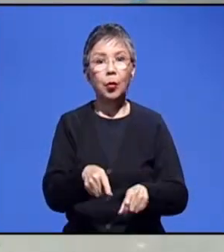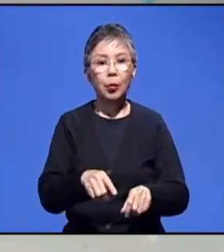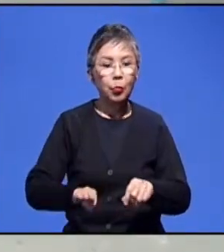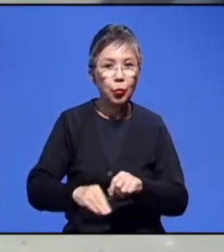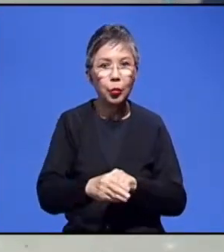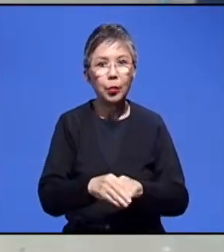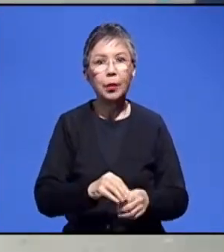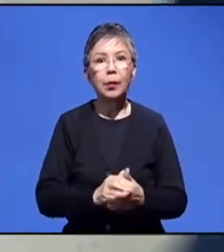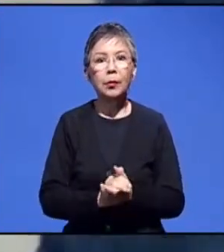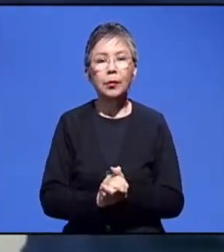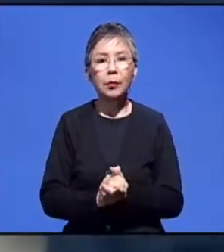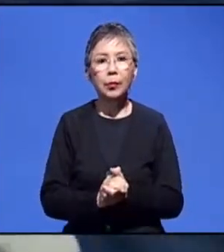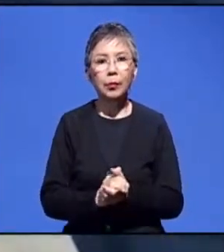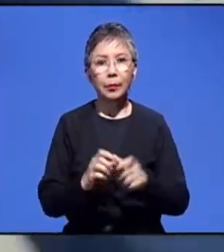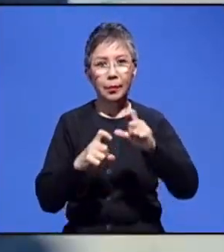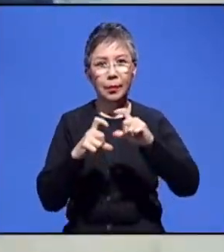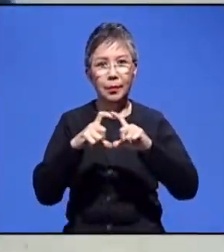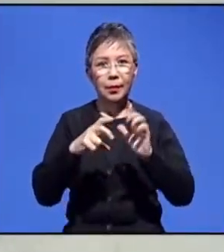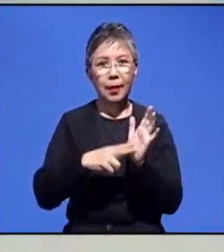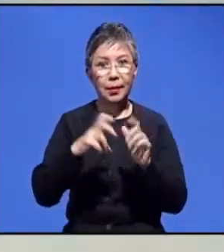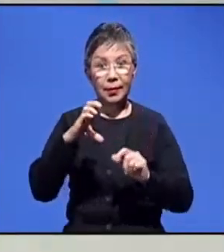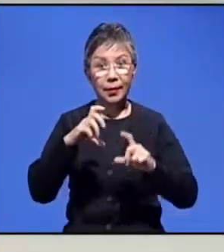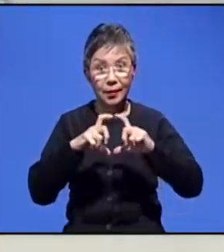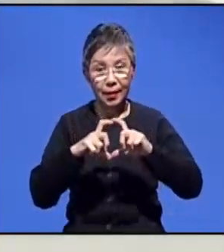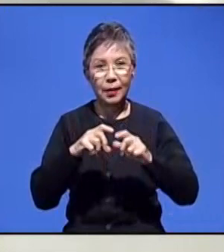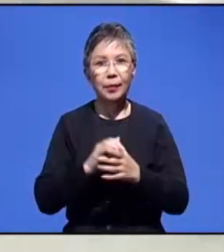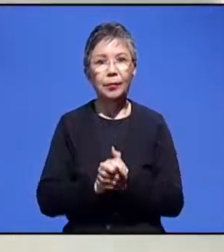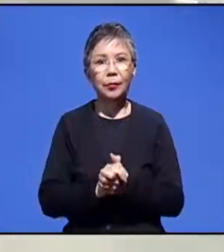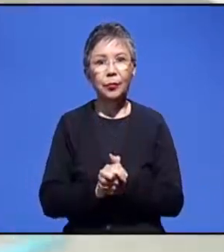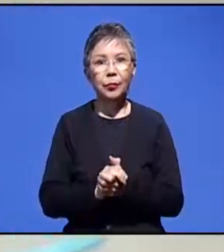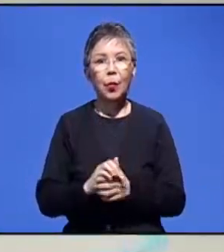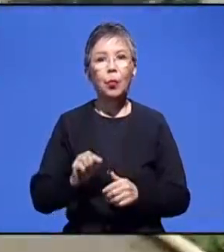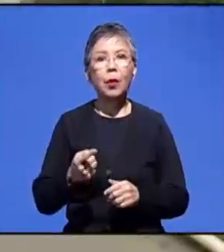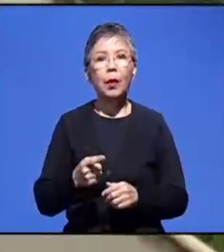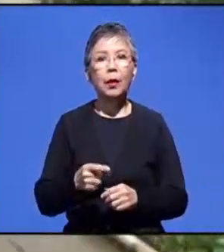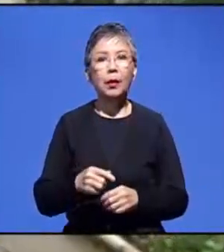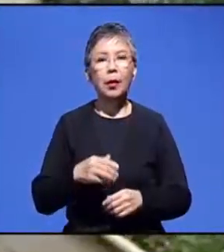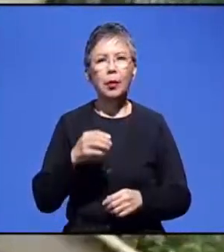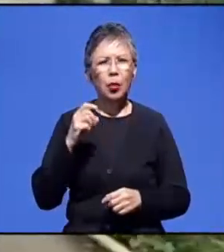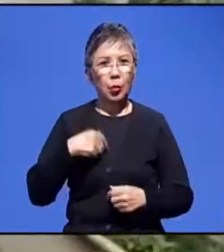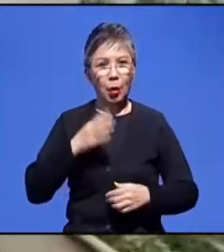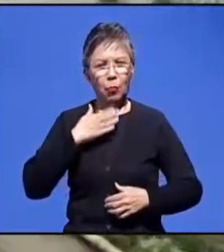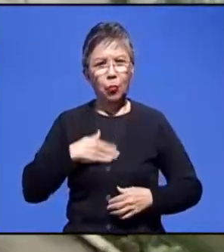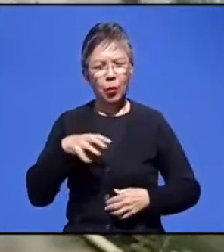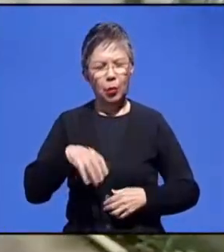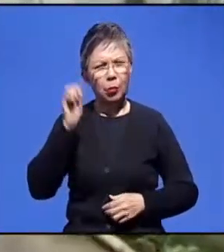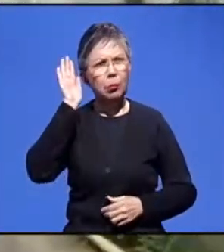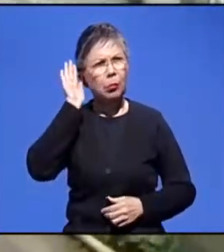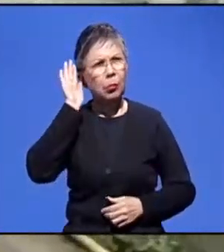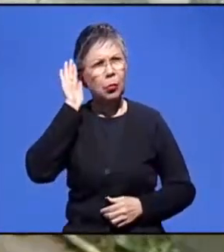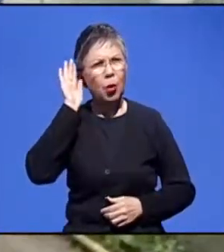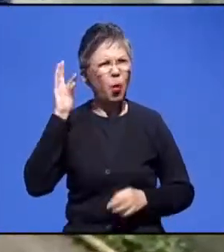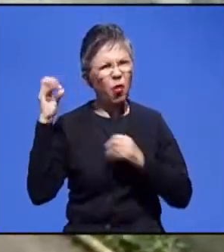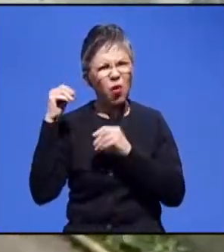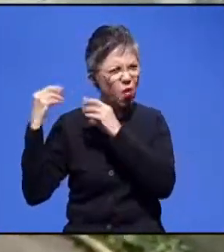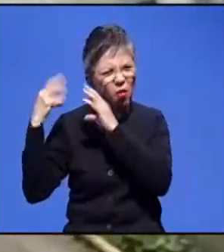melata bernama Latin Malayo Python Reticulatus ini bermula dari kecurigaan pemilik saat mendengar suara